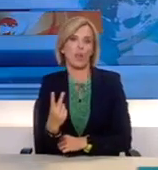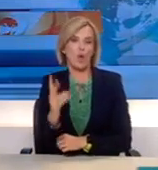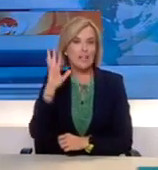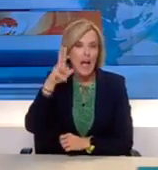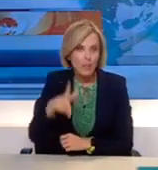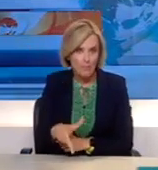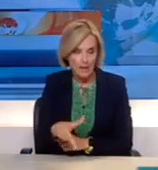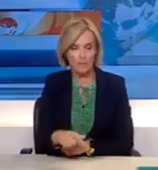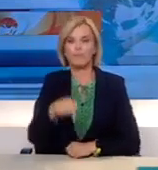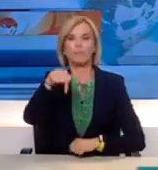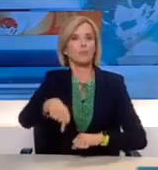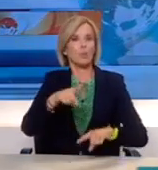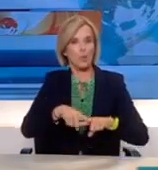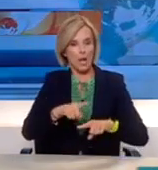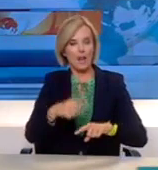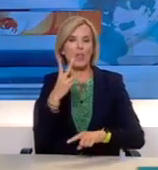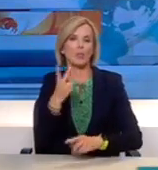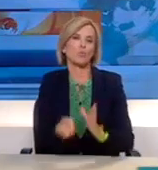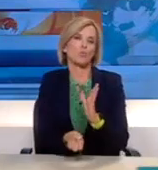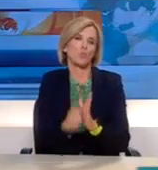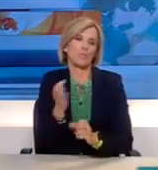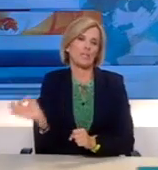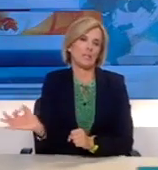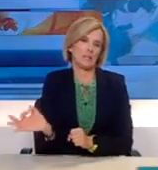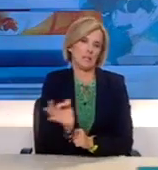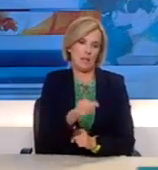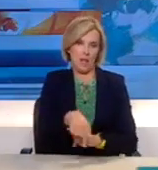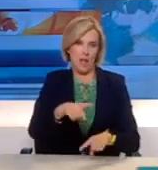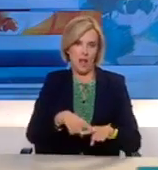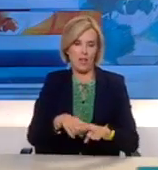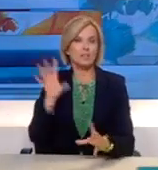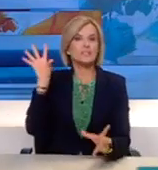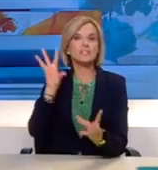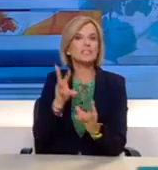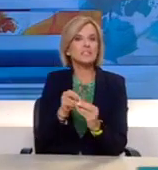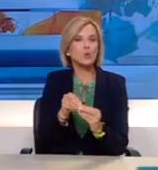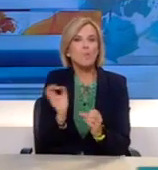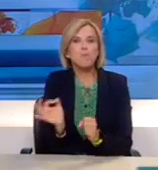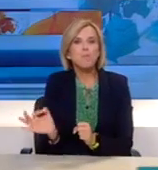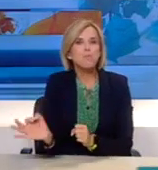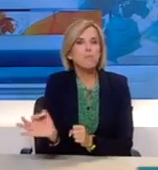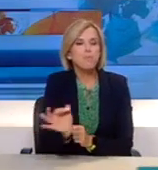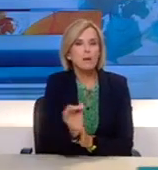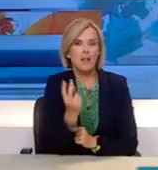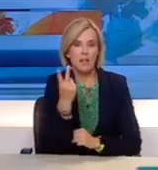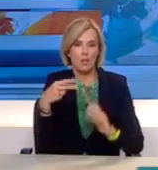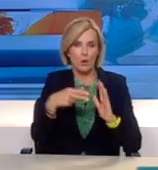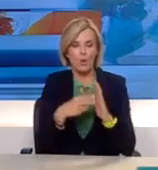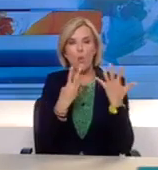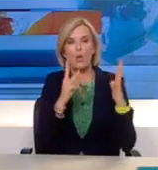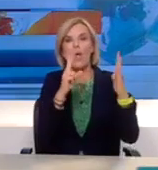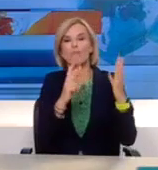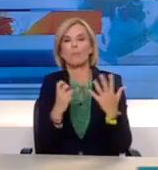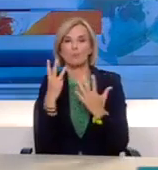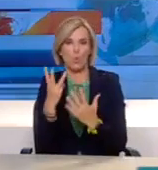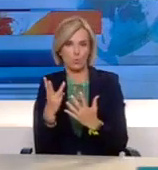Σήμερα ανακοινώνουμε 2 νέα κρούσματα του ιού στη χώρα. Ο συνολικός αριθμός κρούσματων είναι 2.878,